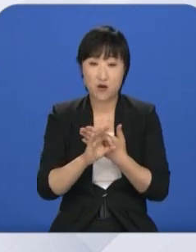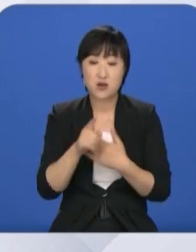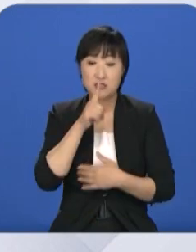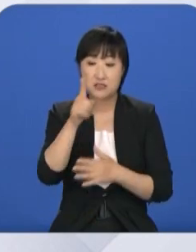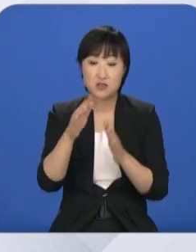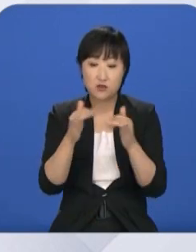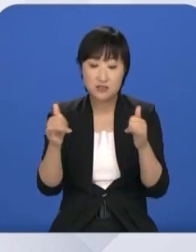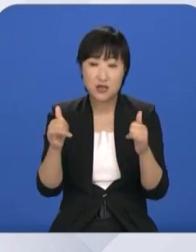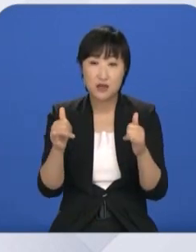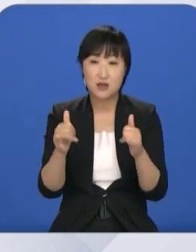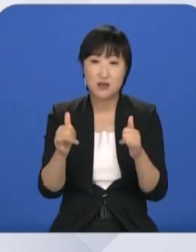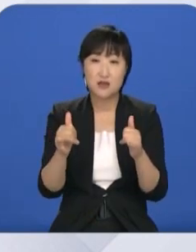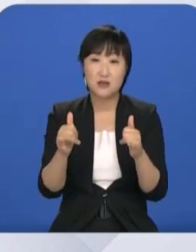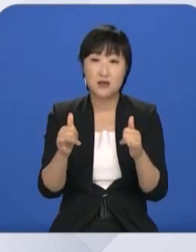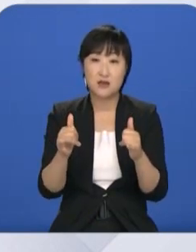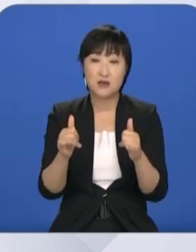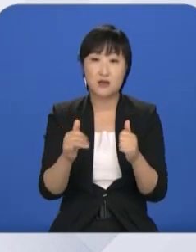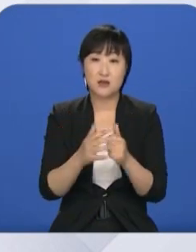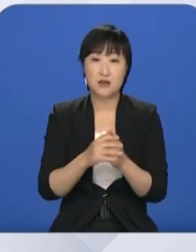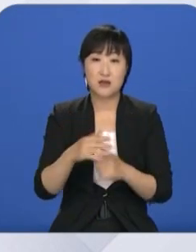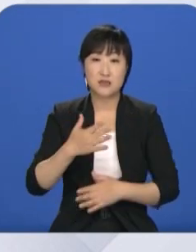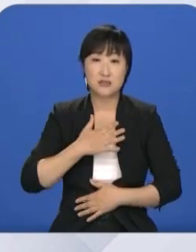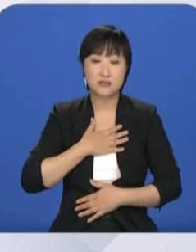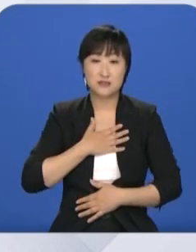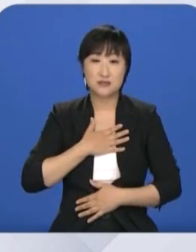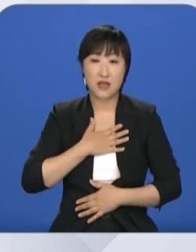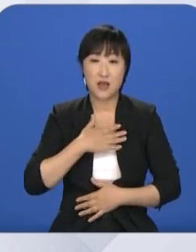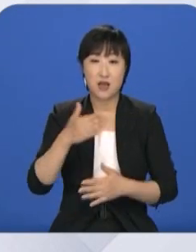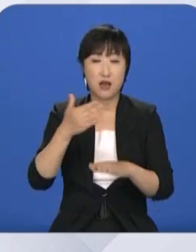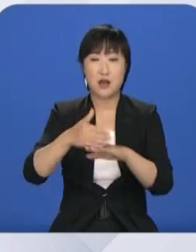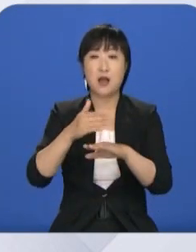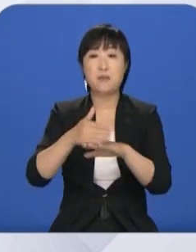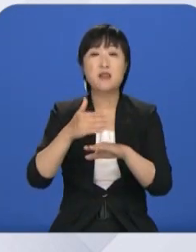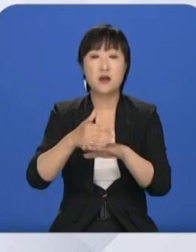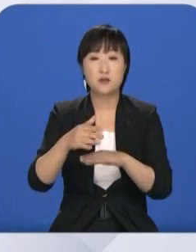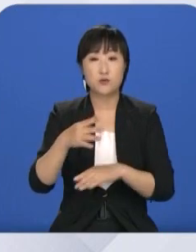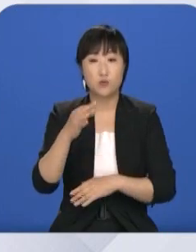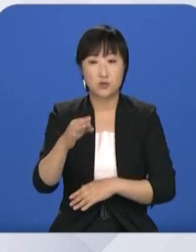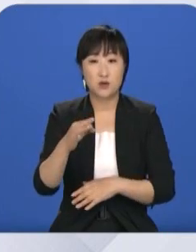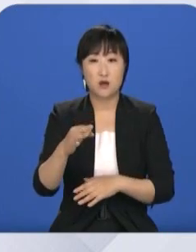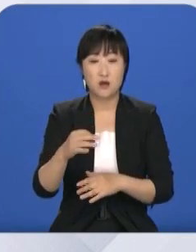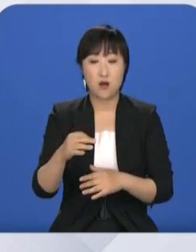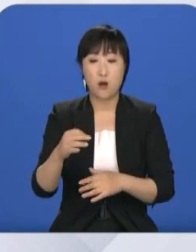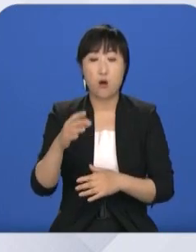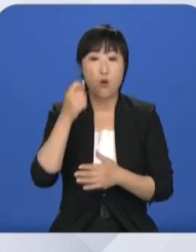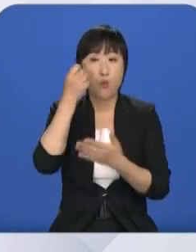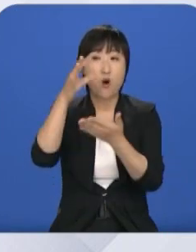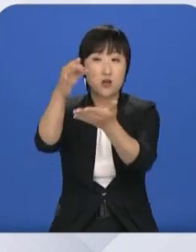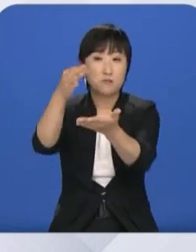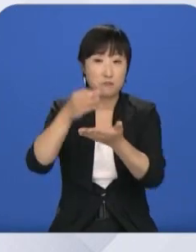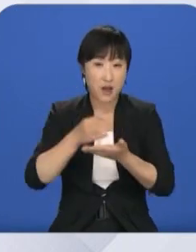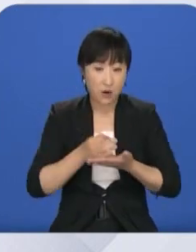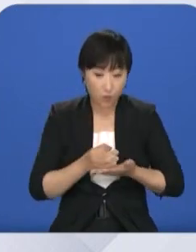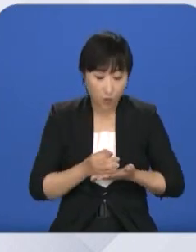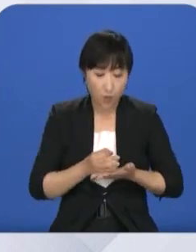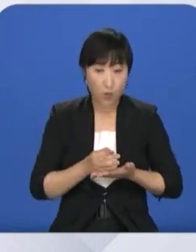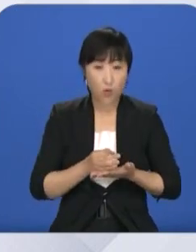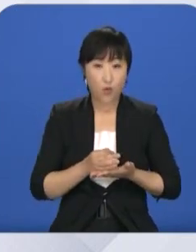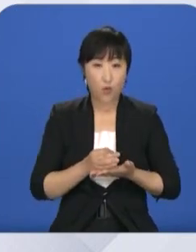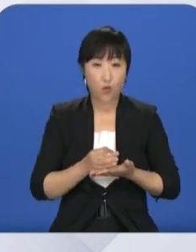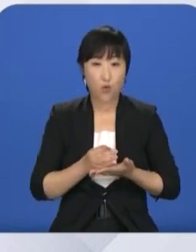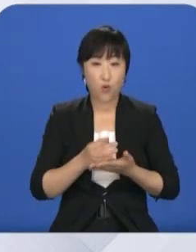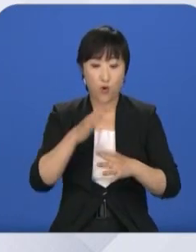자 신청자에서 하는데 어차피 그걸 자기가 갚는 돈입니다. 먼저 월급으로 다 가고